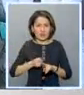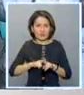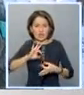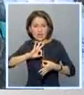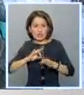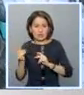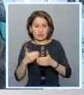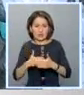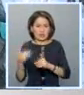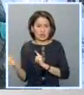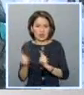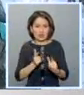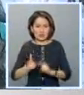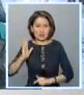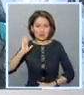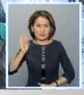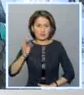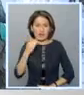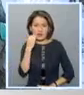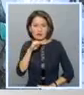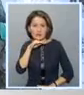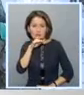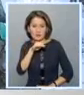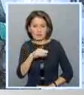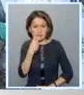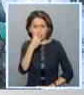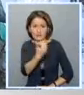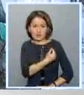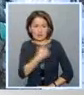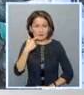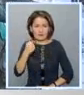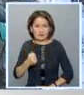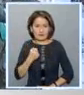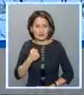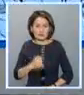оқу жаттығуын әскери дайындықты жоғары деңгейге көрсету болып табылады.